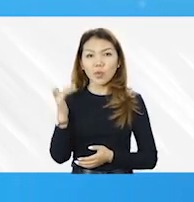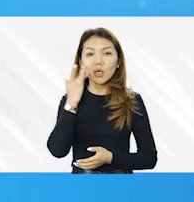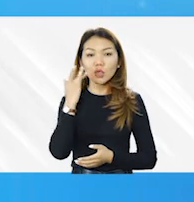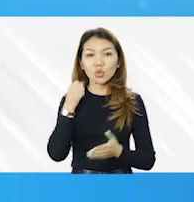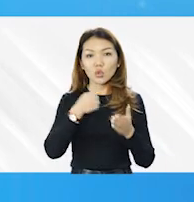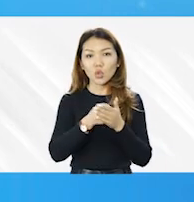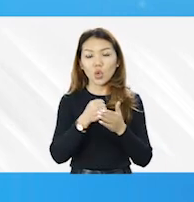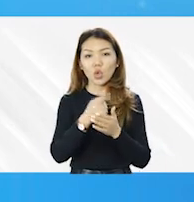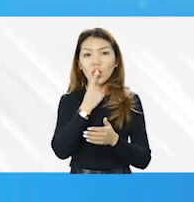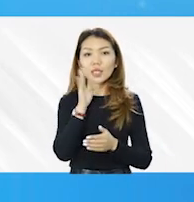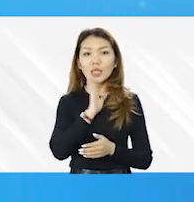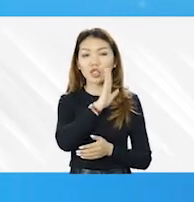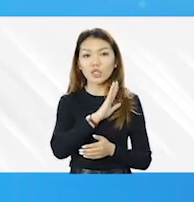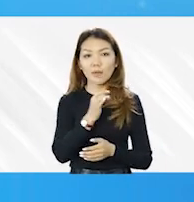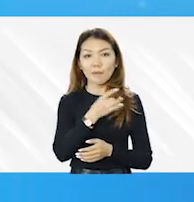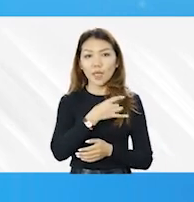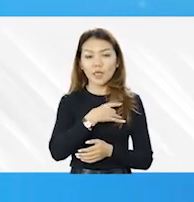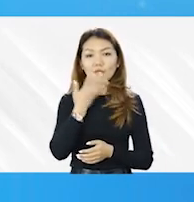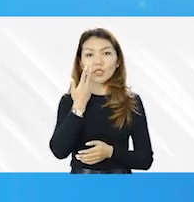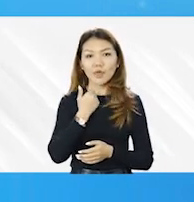яичников. Здесь они окрашены в белый цвет.